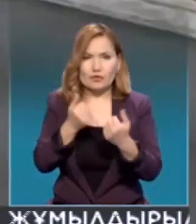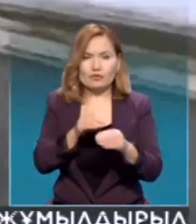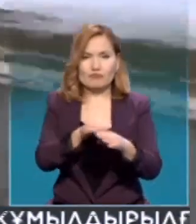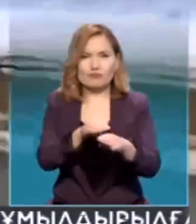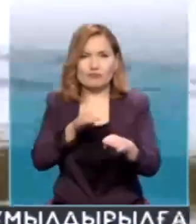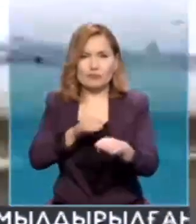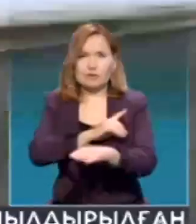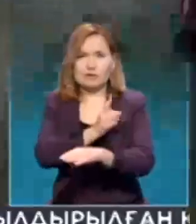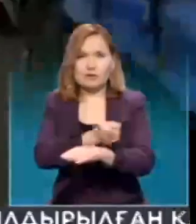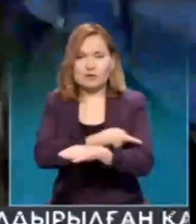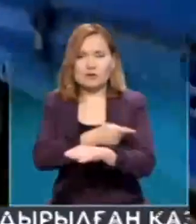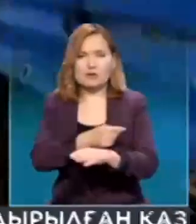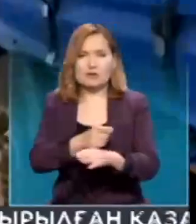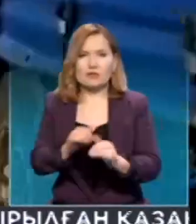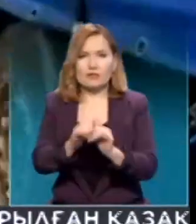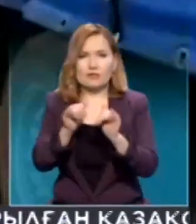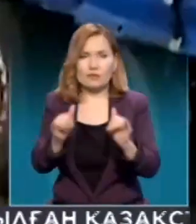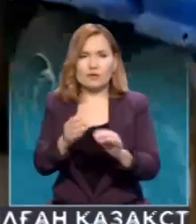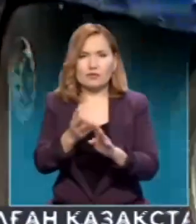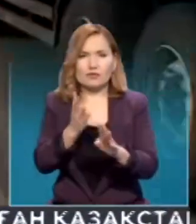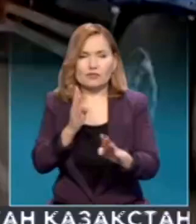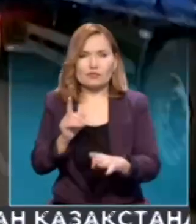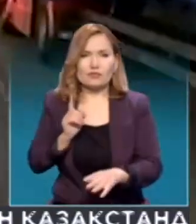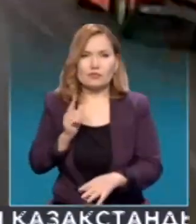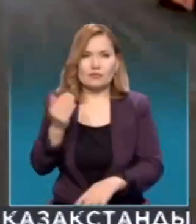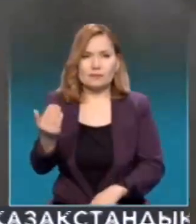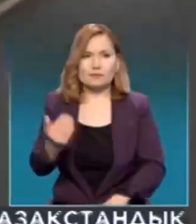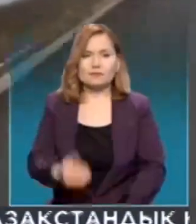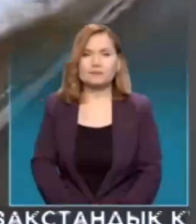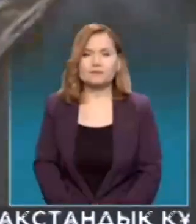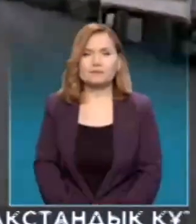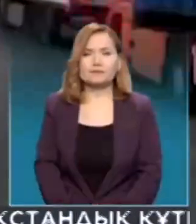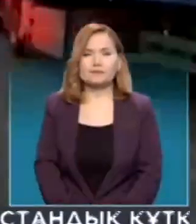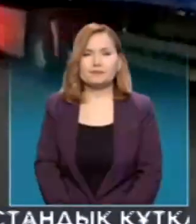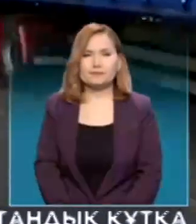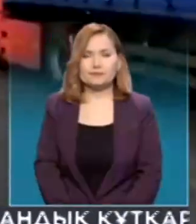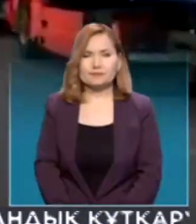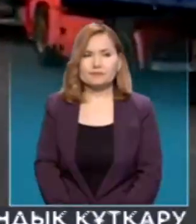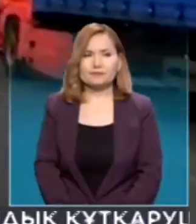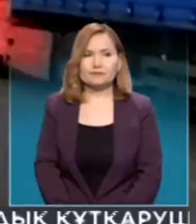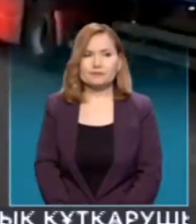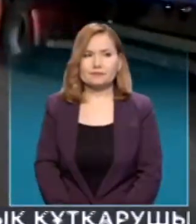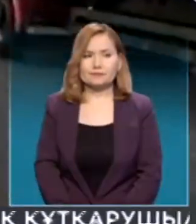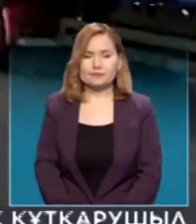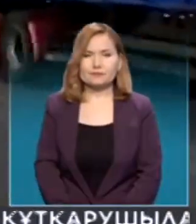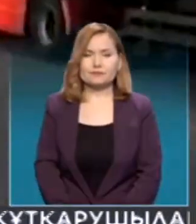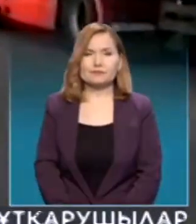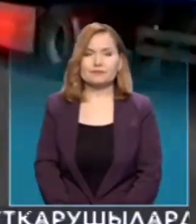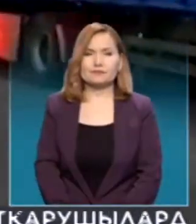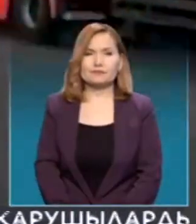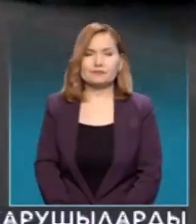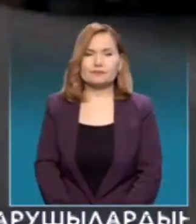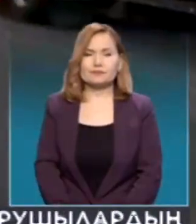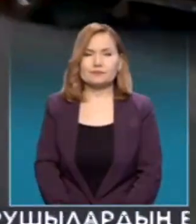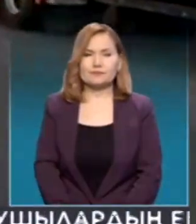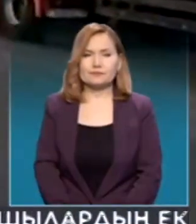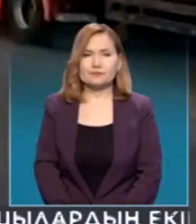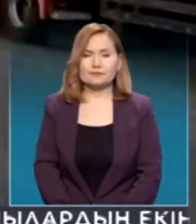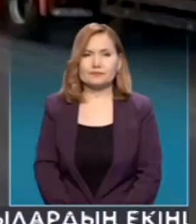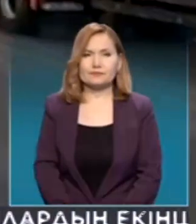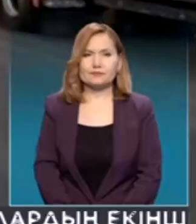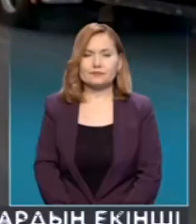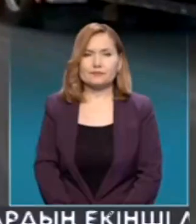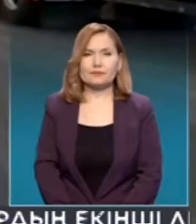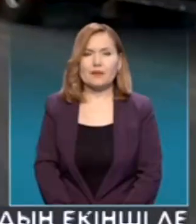очередная проблема пунктом пропуска кайрак стоим Но это до утра точно будем проходить